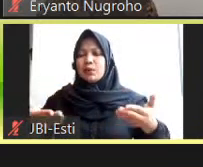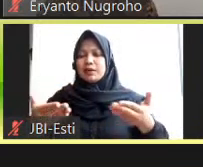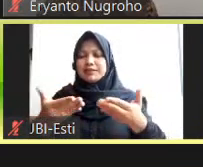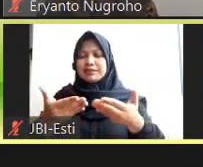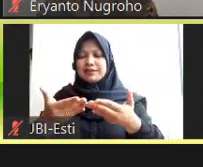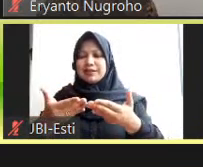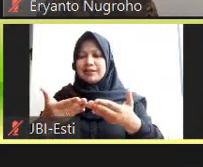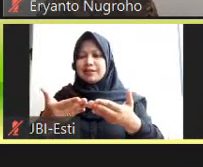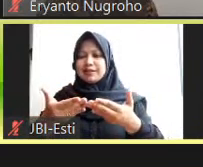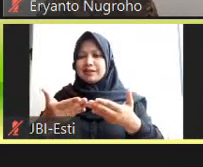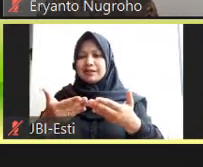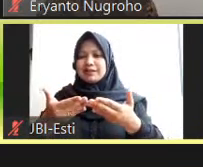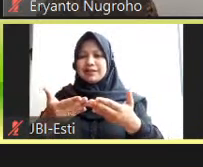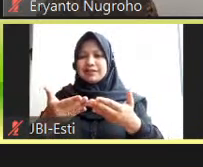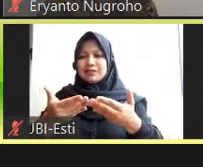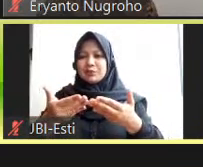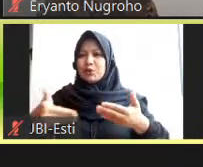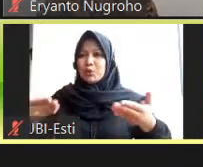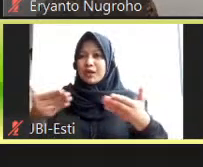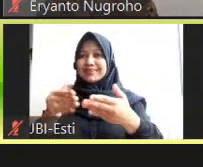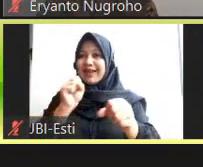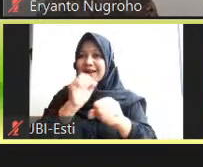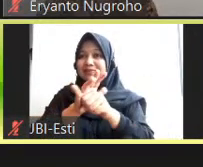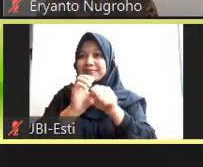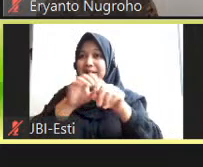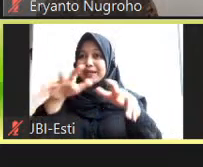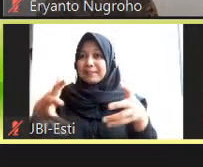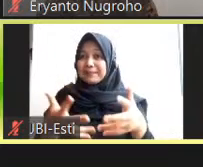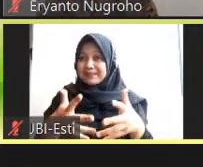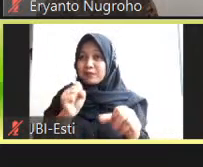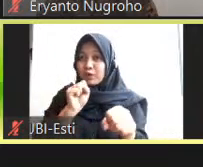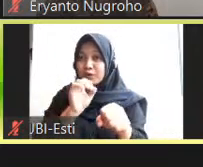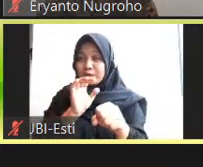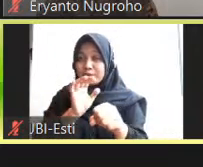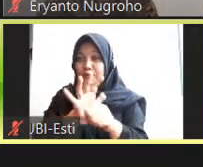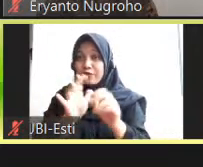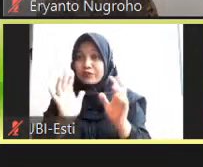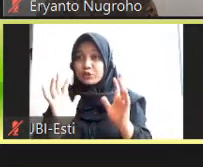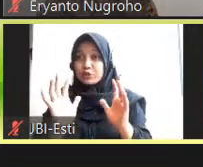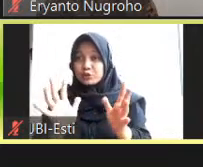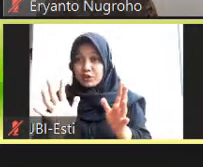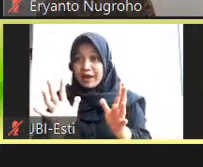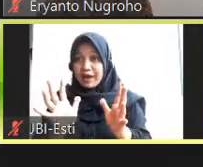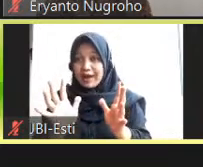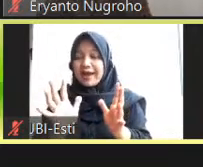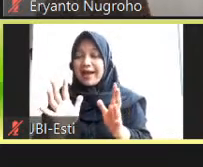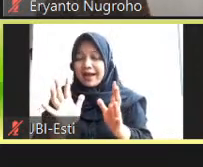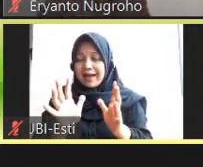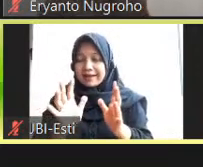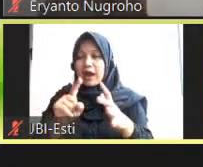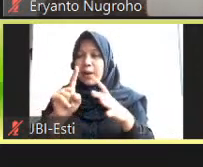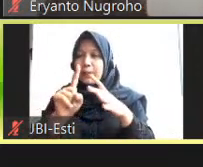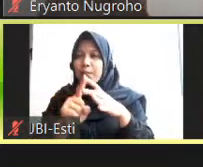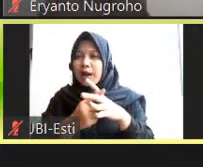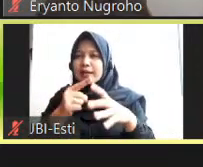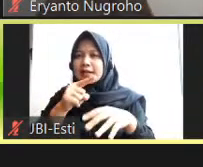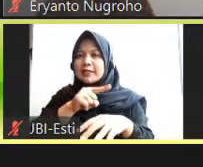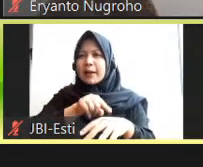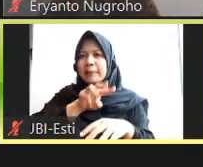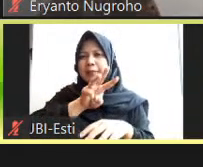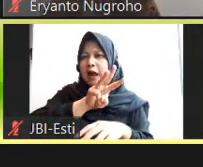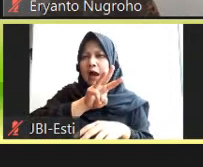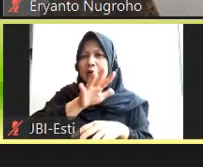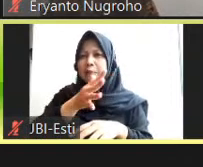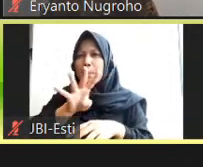situasi COVID-19 ya. Nah, karena mulai dari jam 3, jam 4-an sore itu